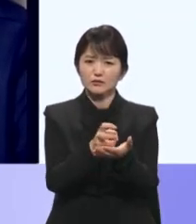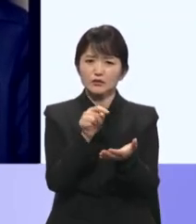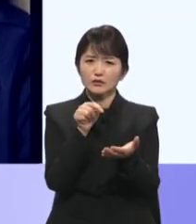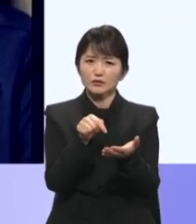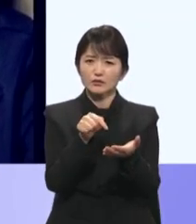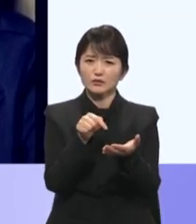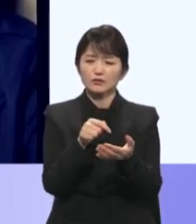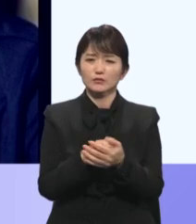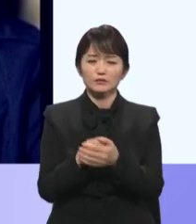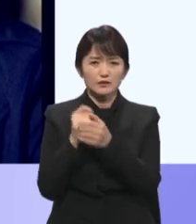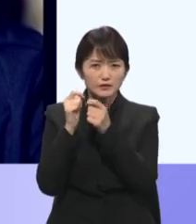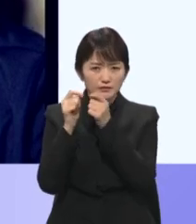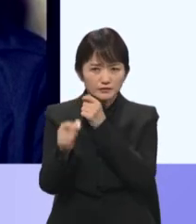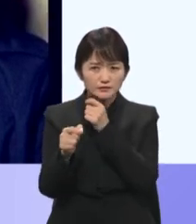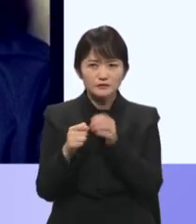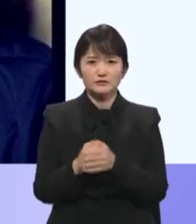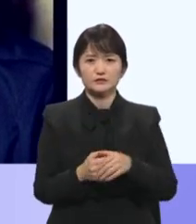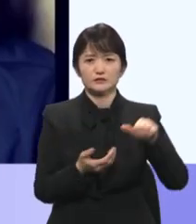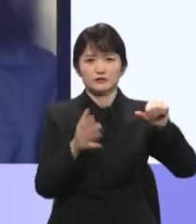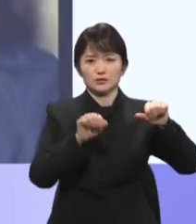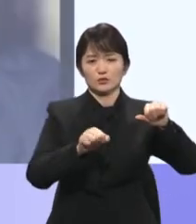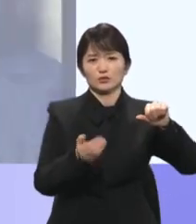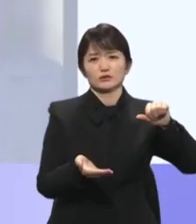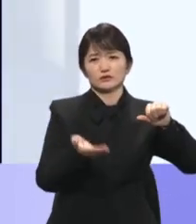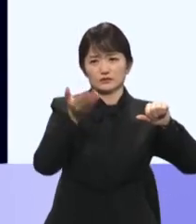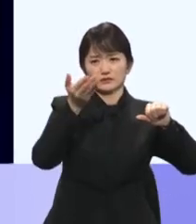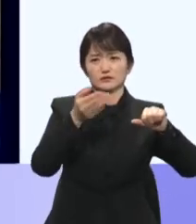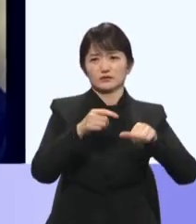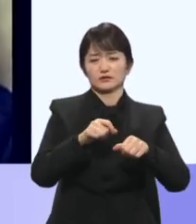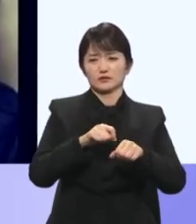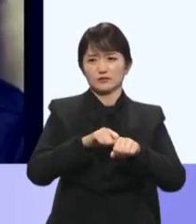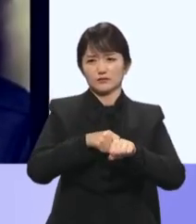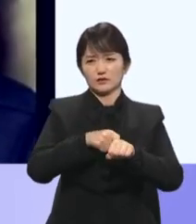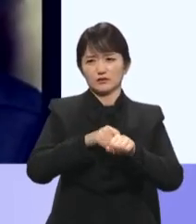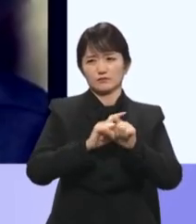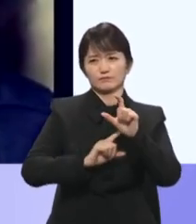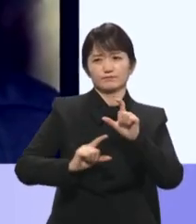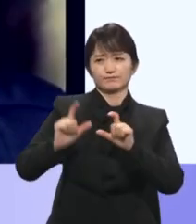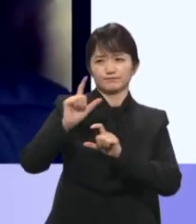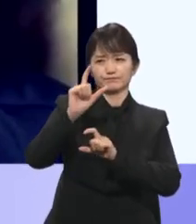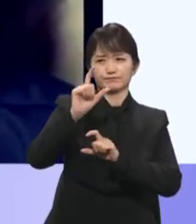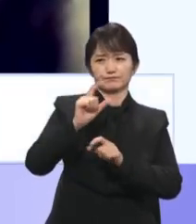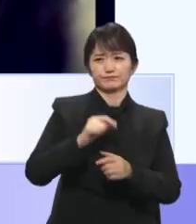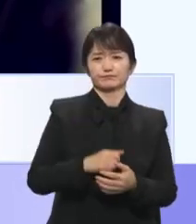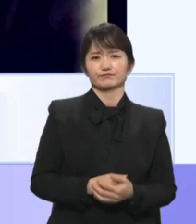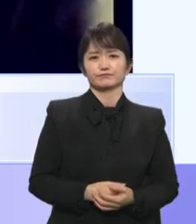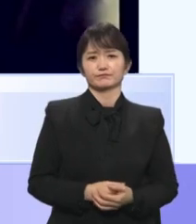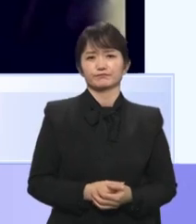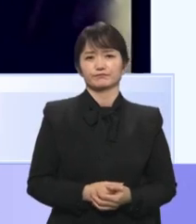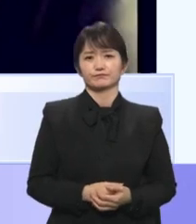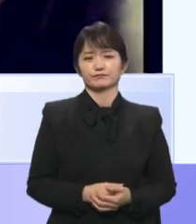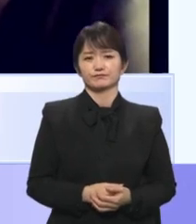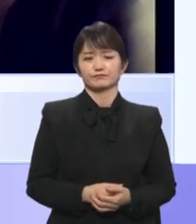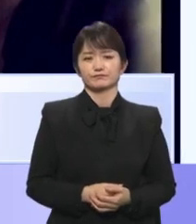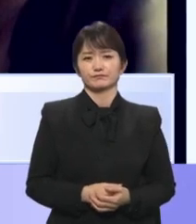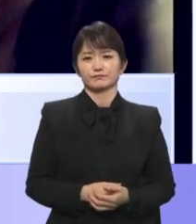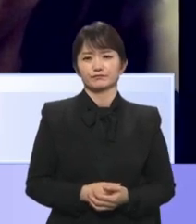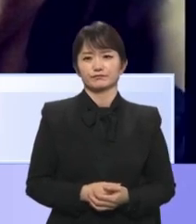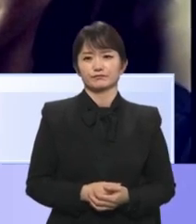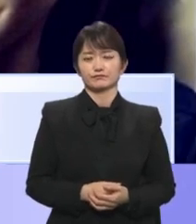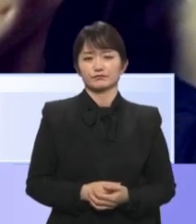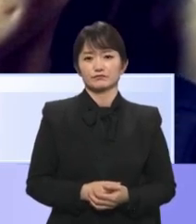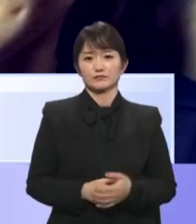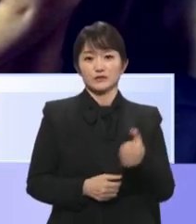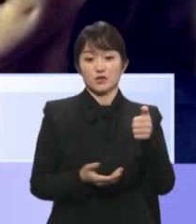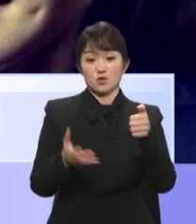사기는 이제 그 5억 이상일 때는 특별하게 더 가중 처벌하고 있거든요 5억 이상은 가중처벌 대상 그리고 만약에 이제 50억이